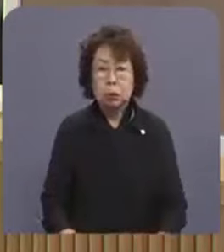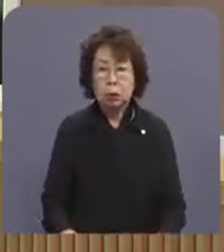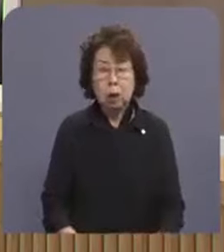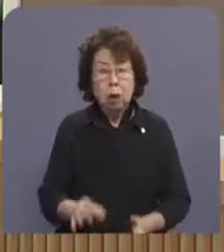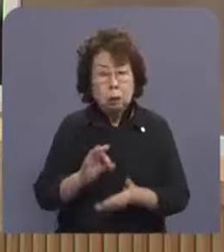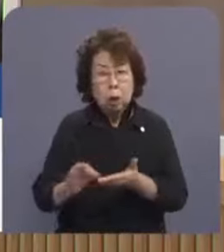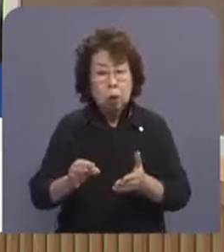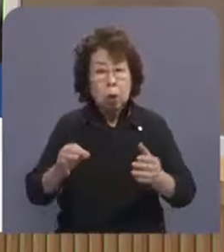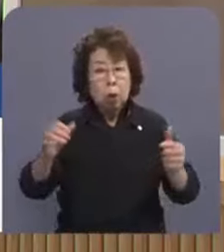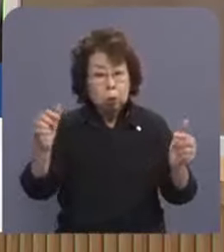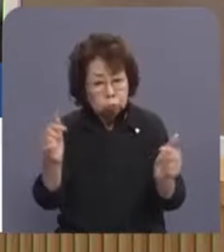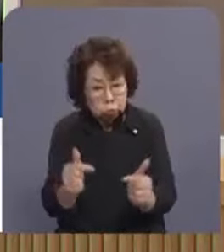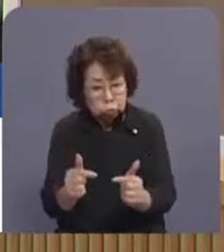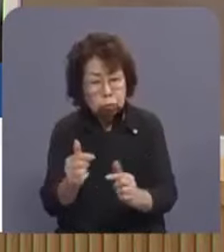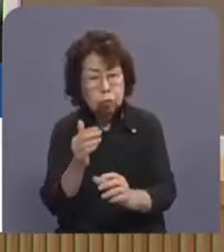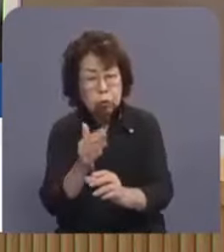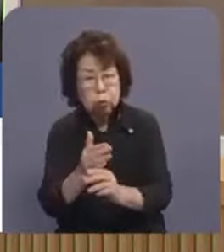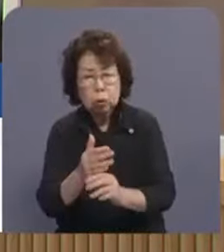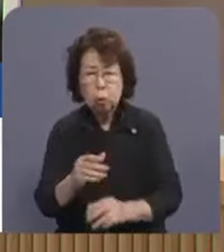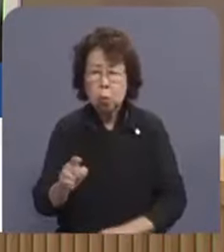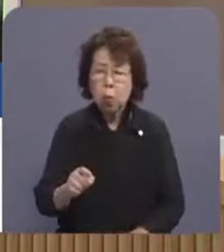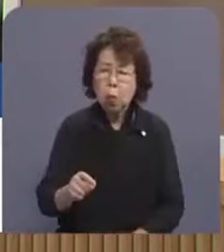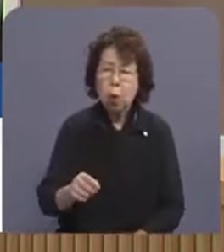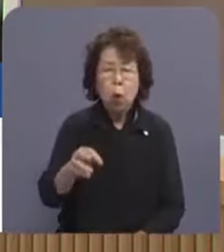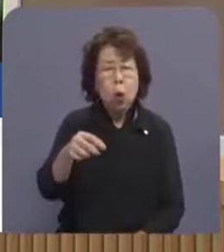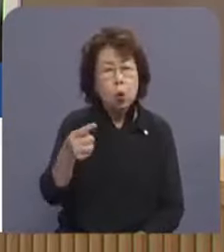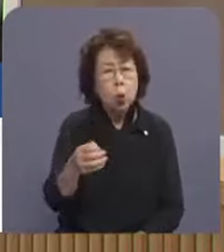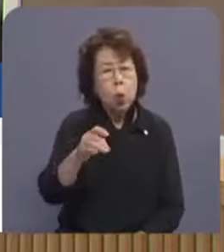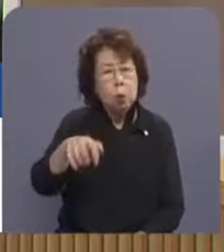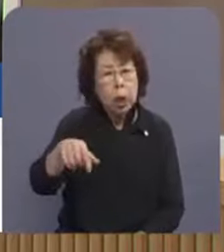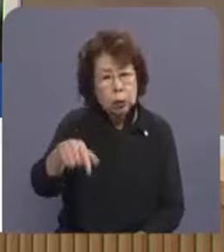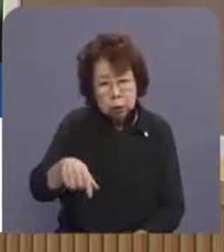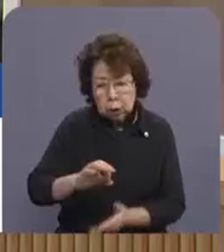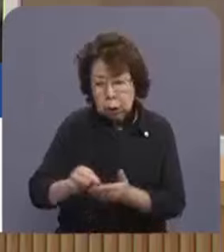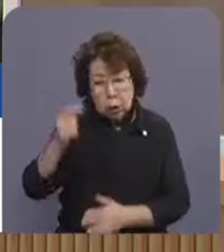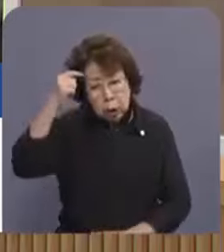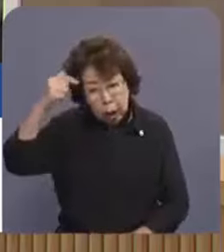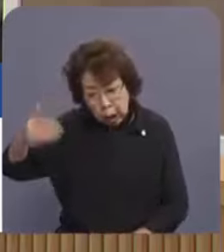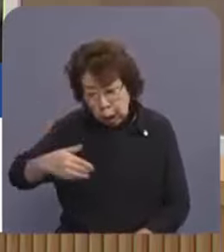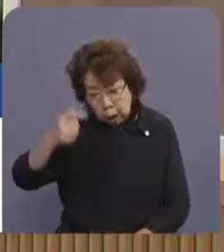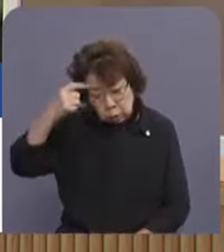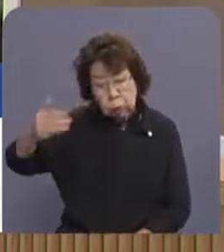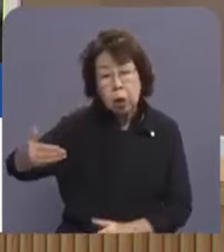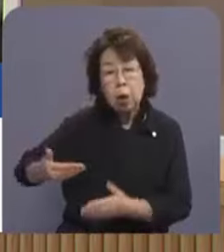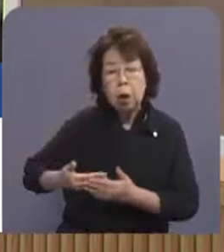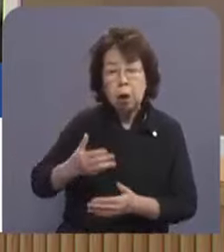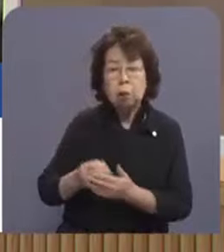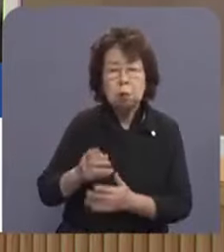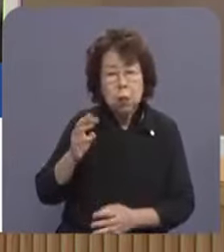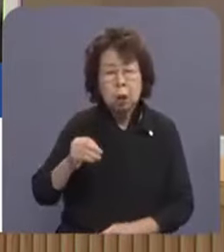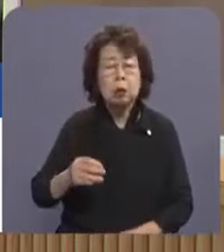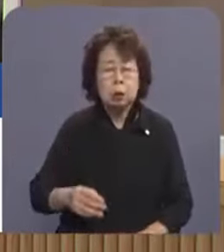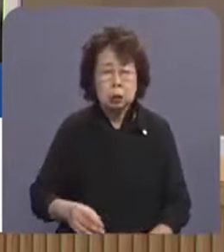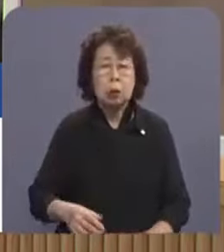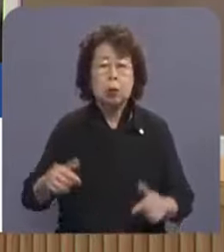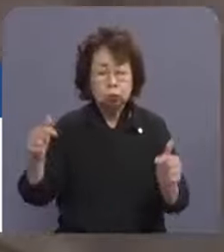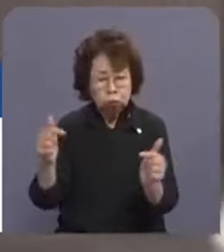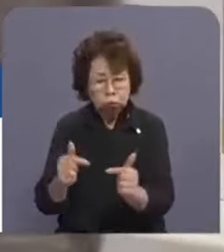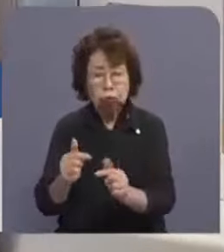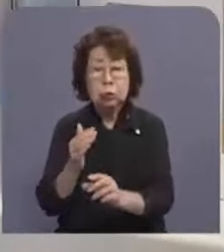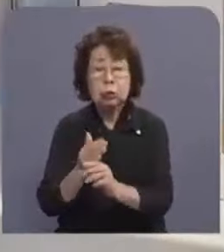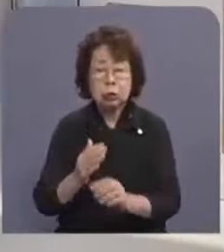사용도 많이 줄어들었고 혹시 여기 백 동백전 사용 가능한가요 하는 질문들도 많이 줄어들었다는게 느껴지고